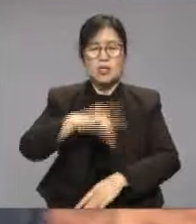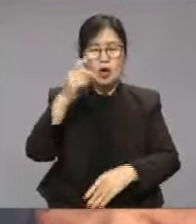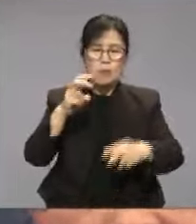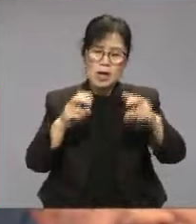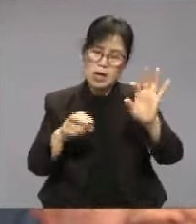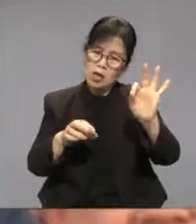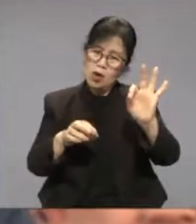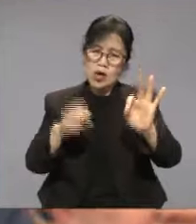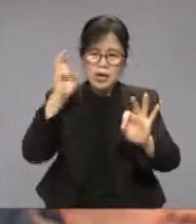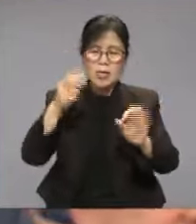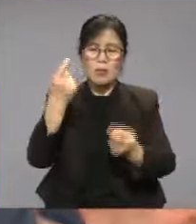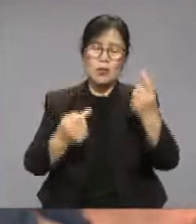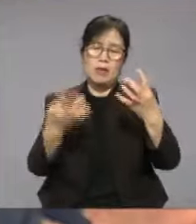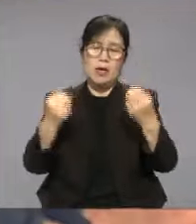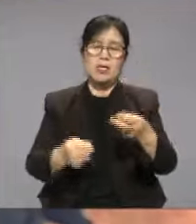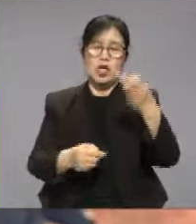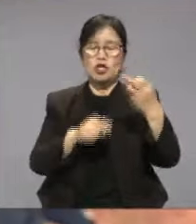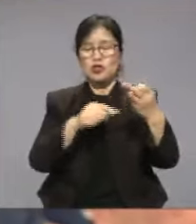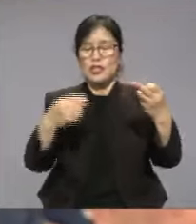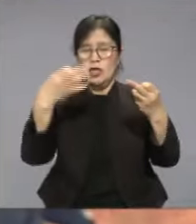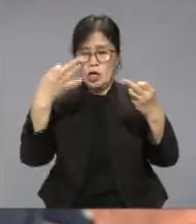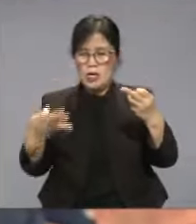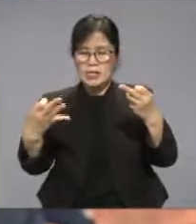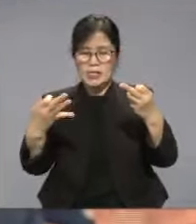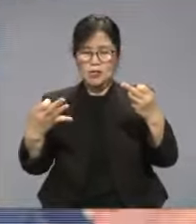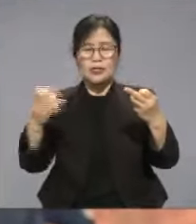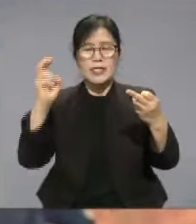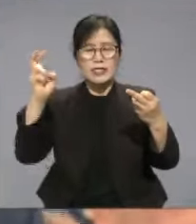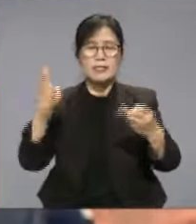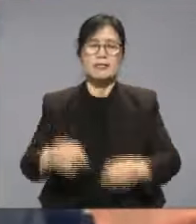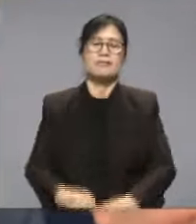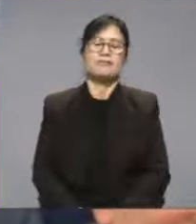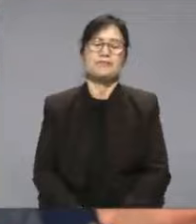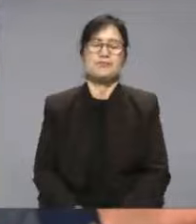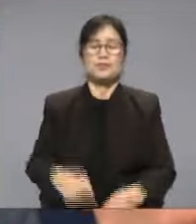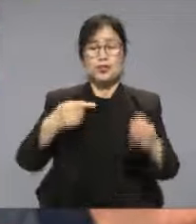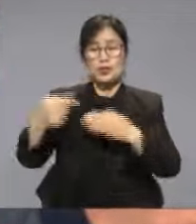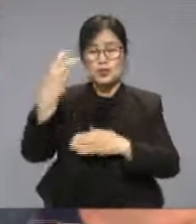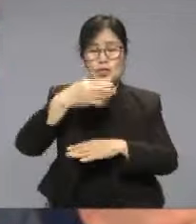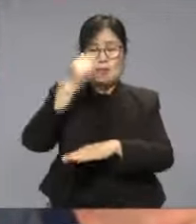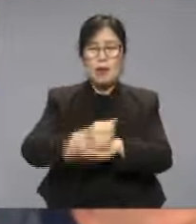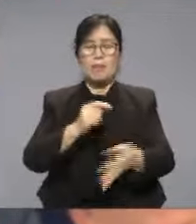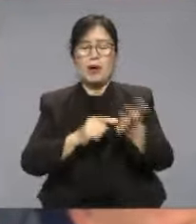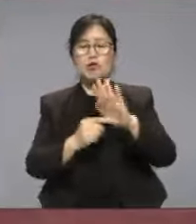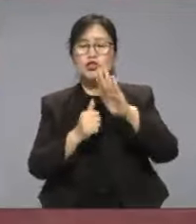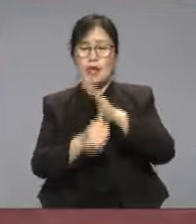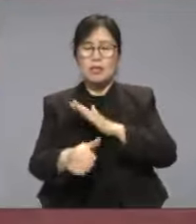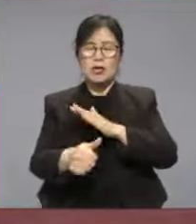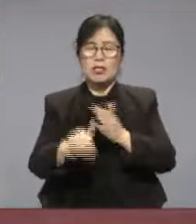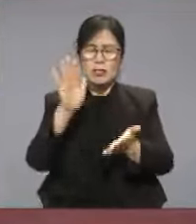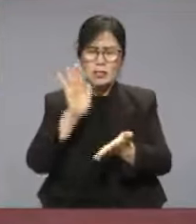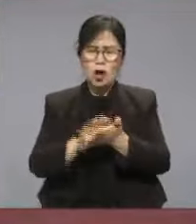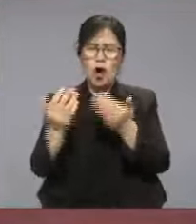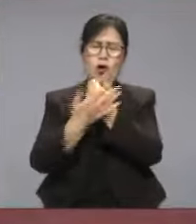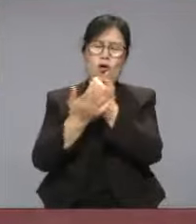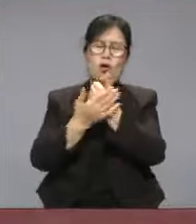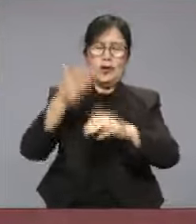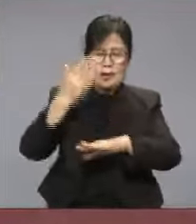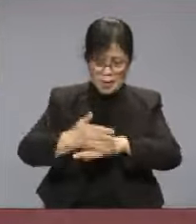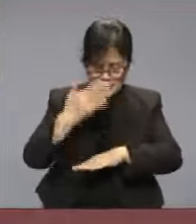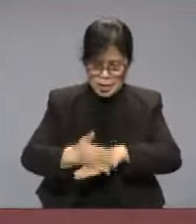10석보다 많은 12석에서 14석으로 예측됐습니다. 출구조사 발표 후 조국 대표는 뜨거운 성원에